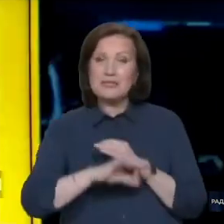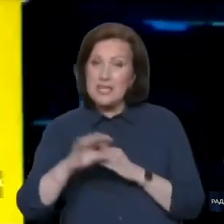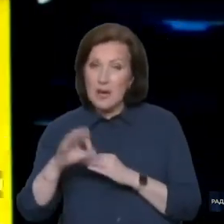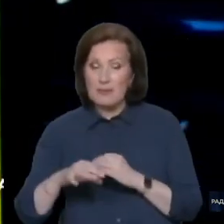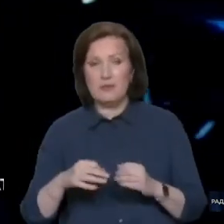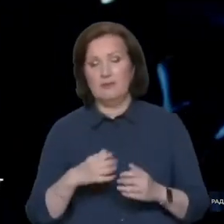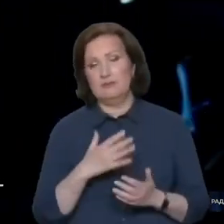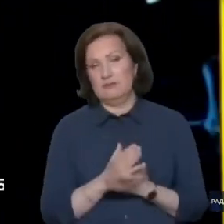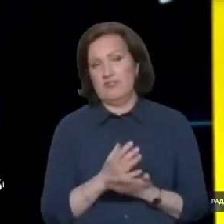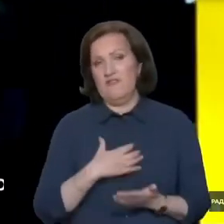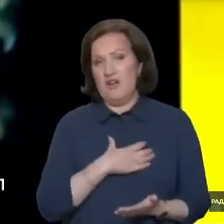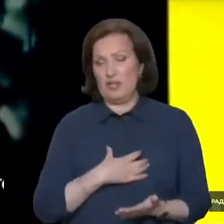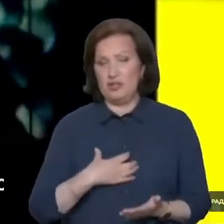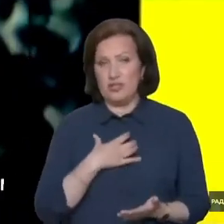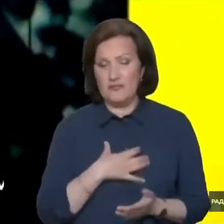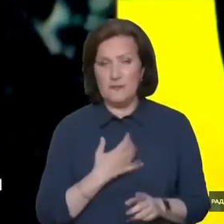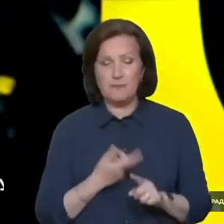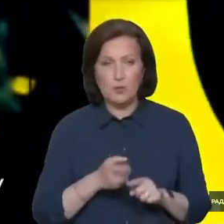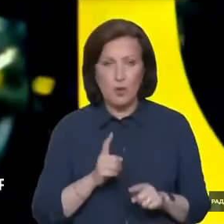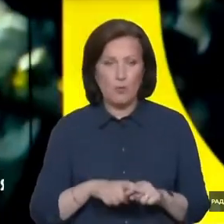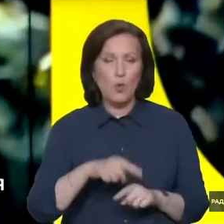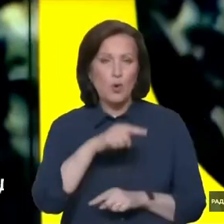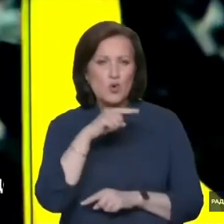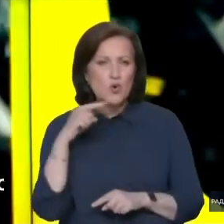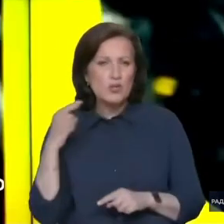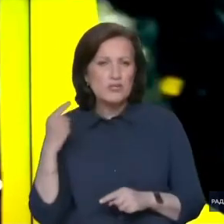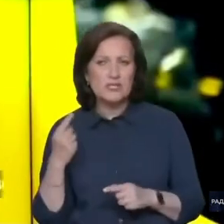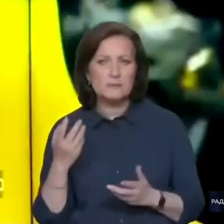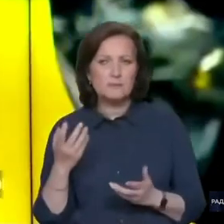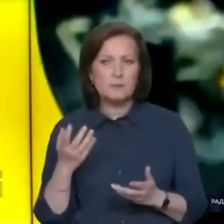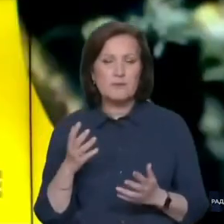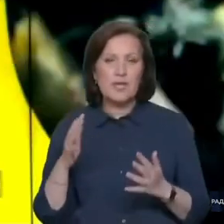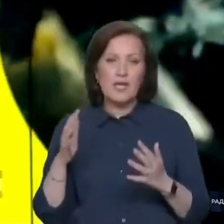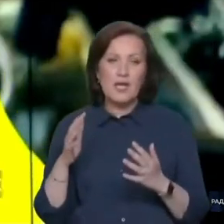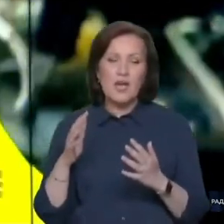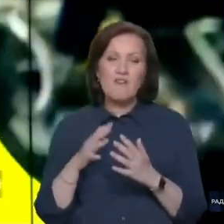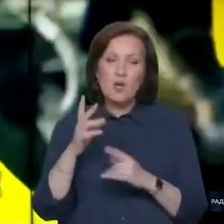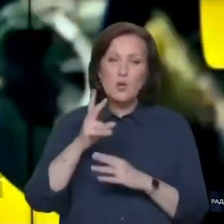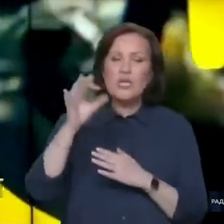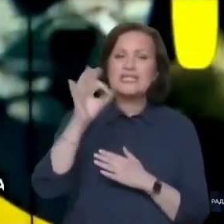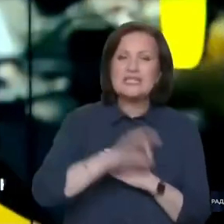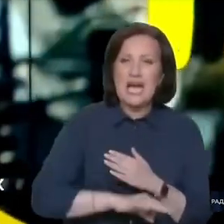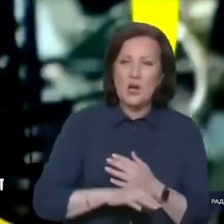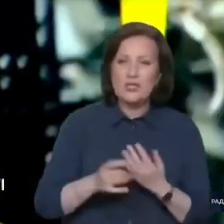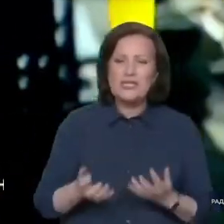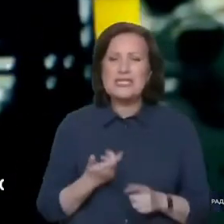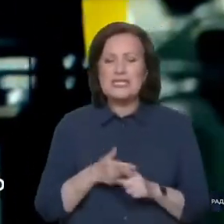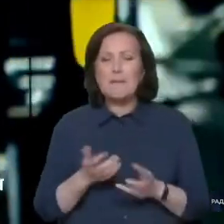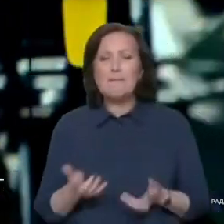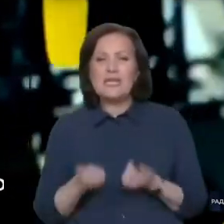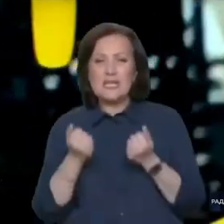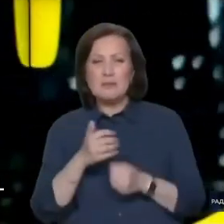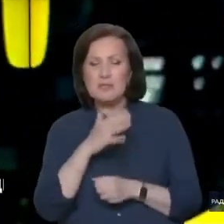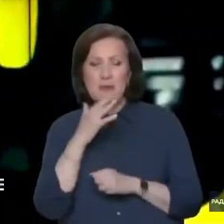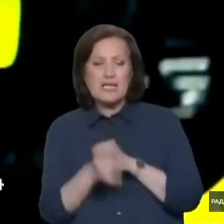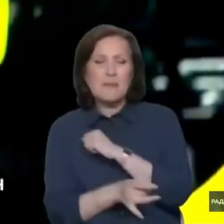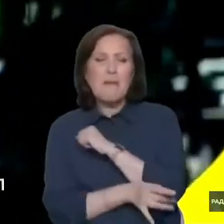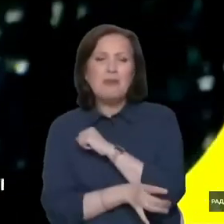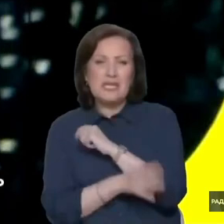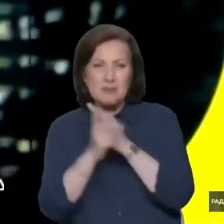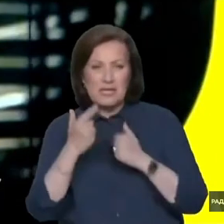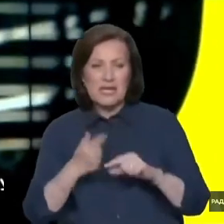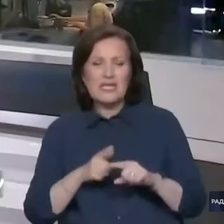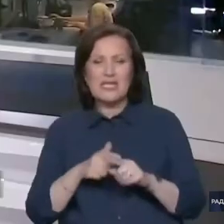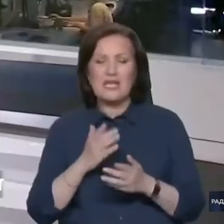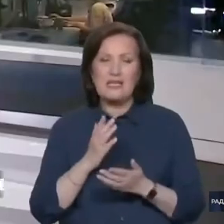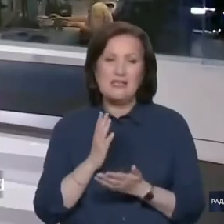залишаються важливими. І тому Росія, вона воює з Заходом, і це підтримується багатьма бідними країнами, яких є